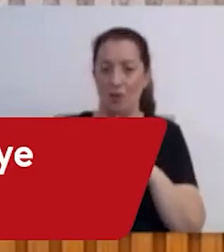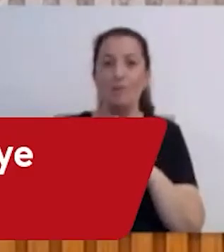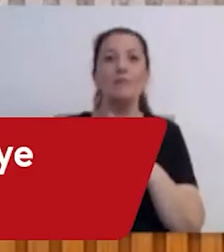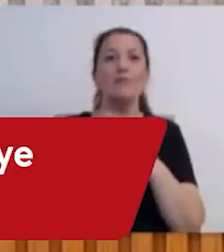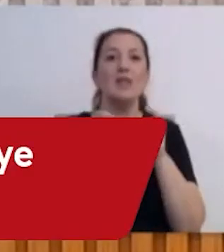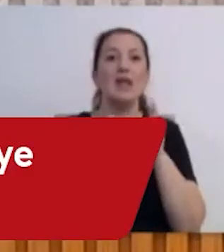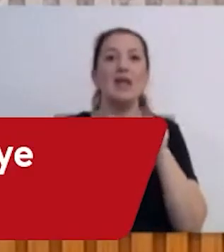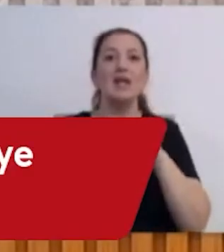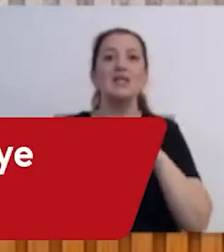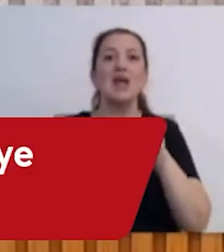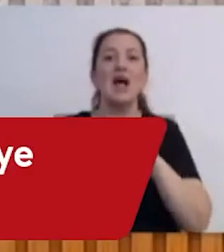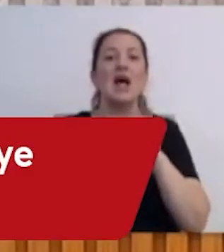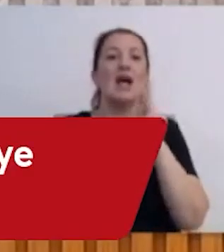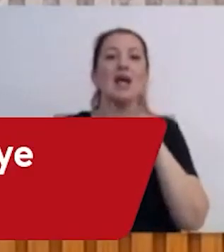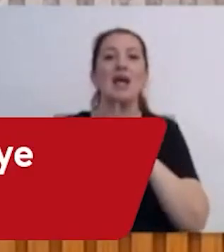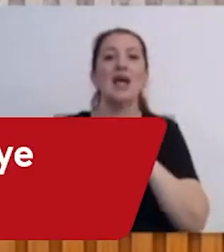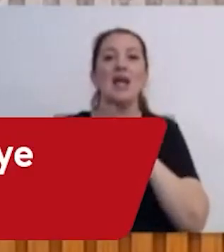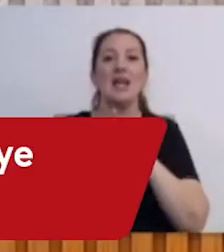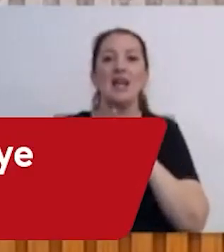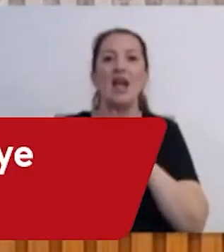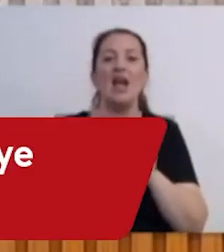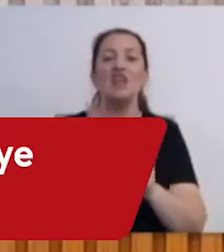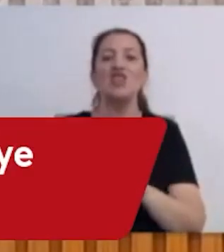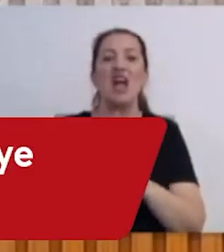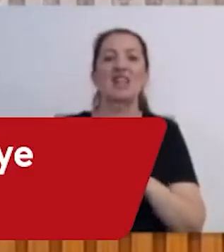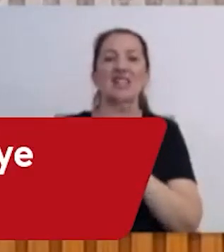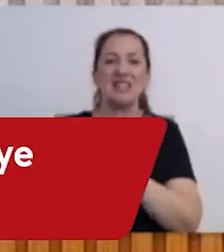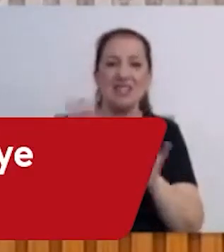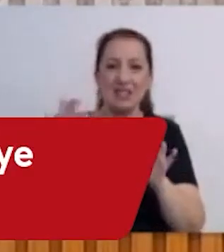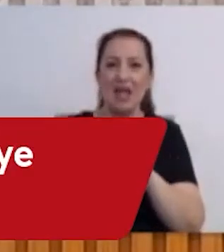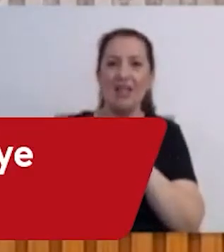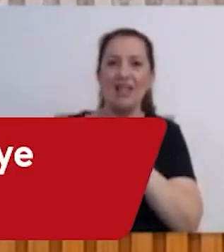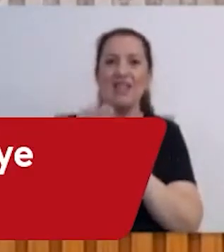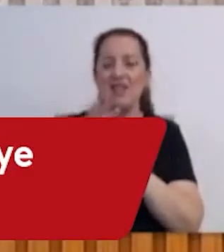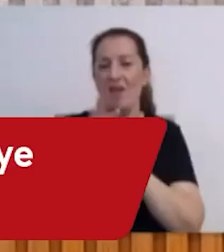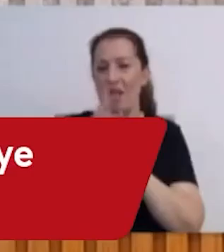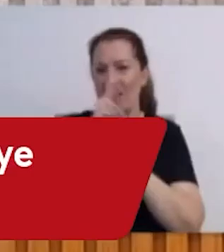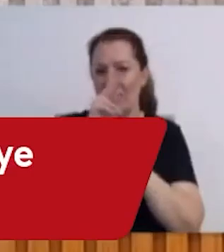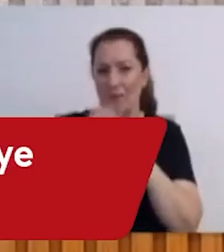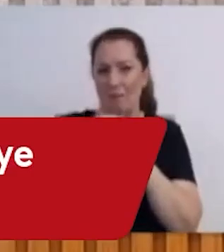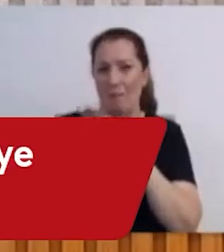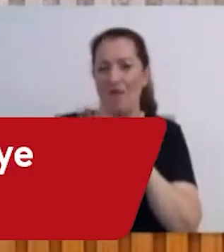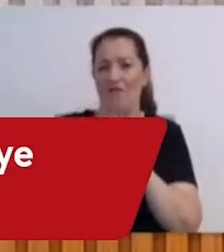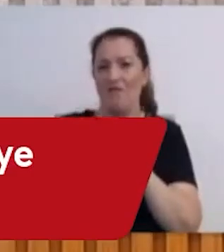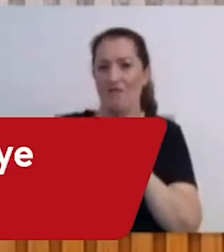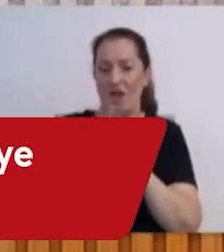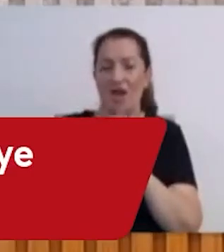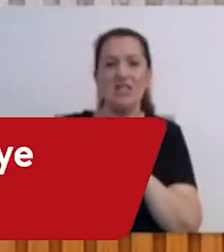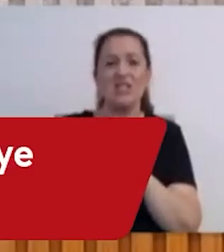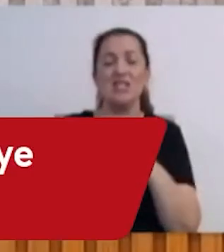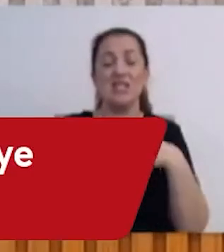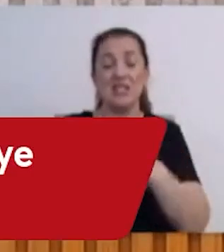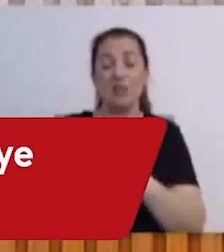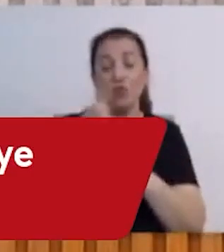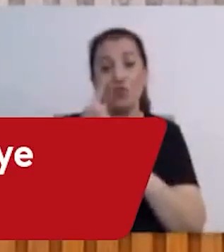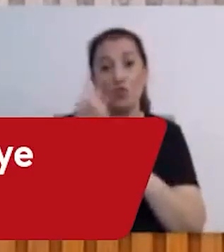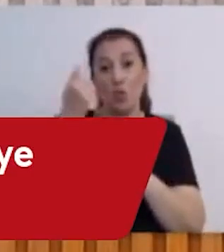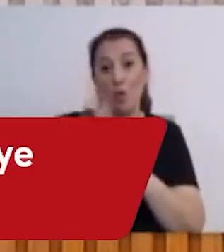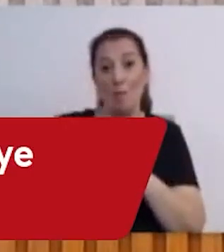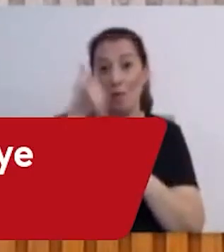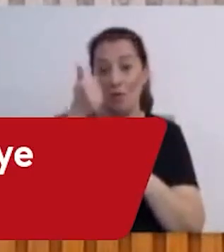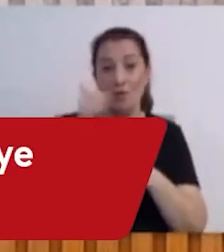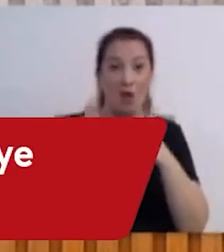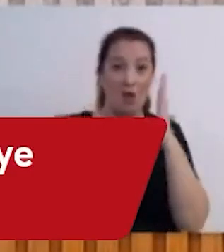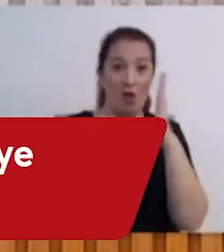Sakine Cansız'a destek veren tweetleri var. Ben bunları çok uzatabilirim. Sayın Cumhurbaşkanımıza karşı